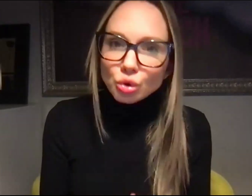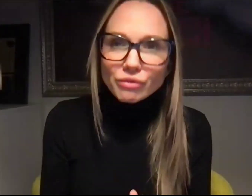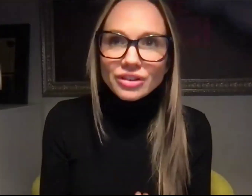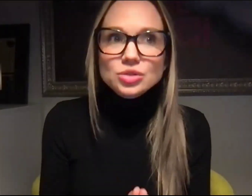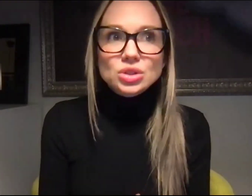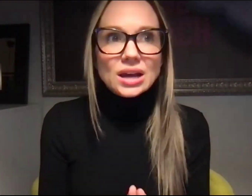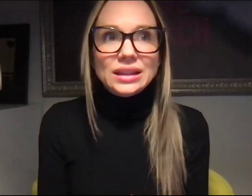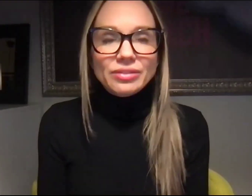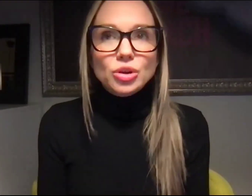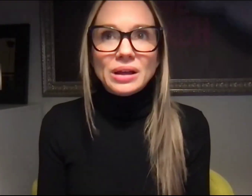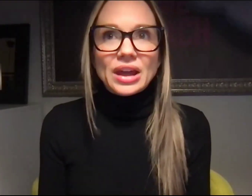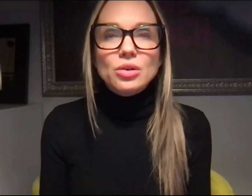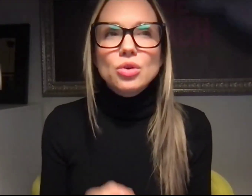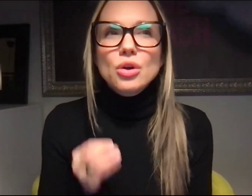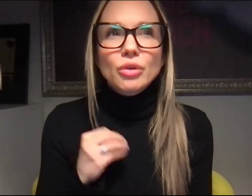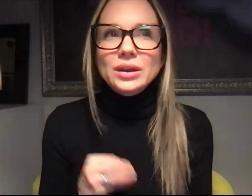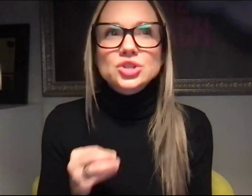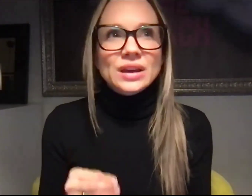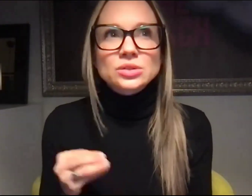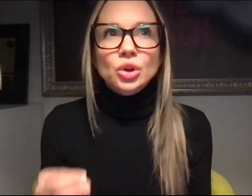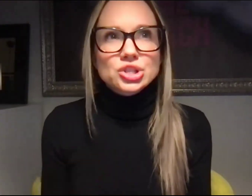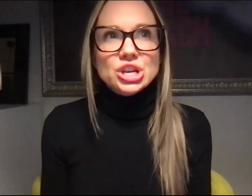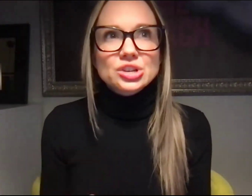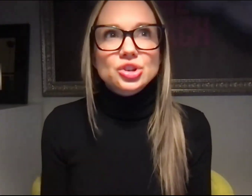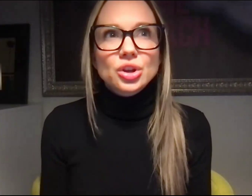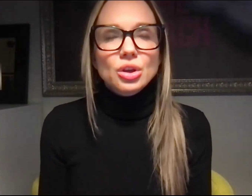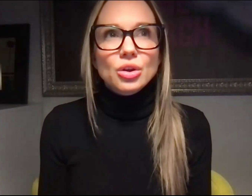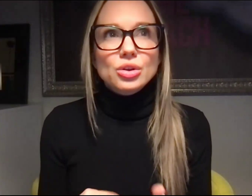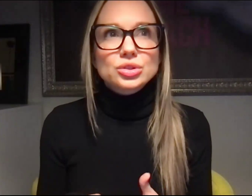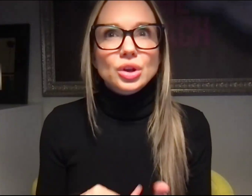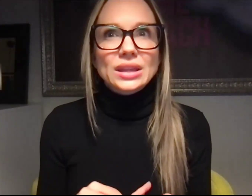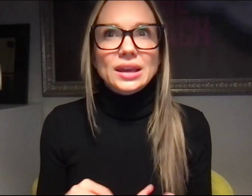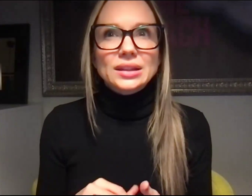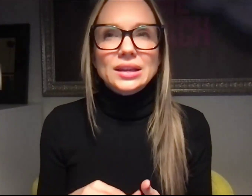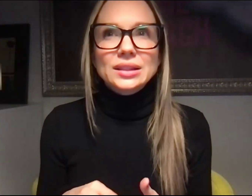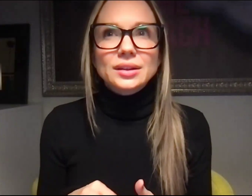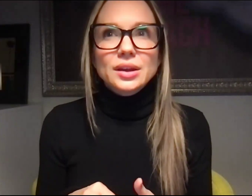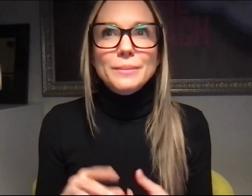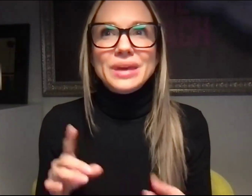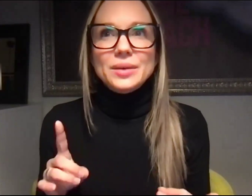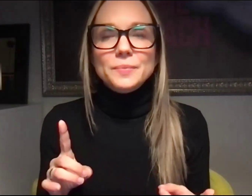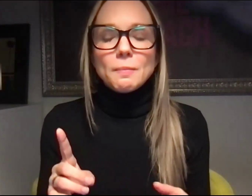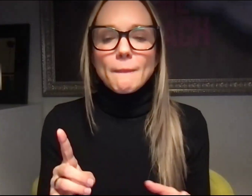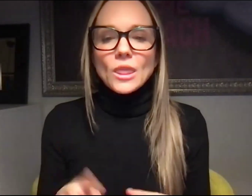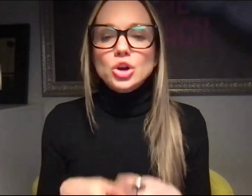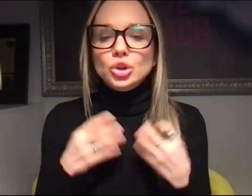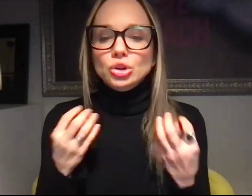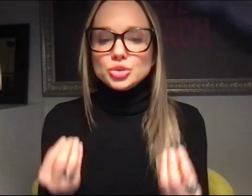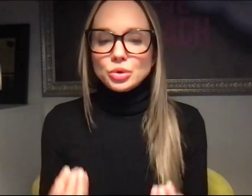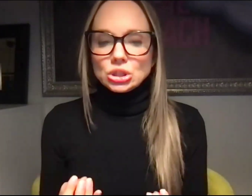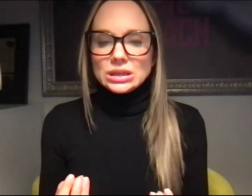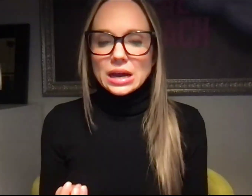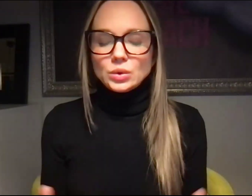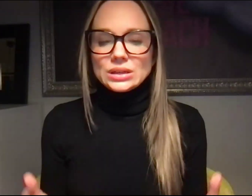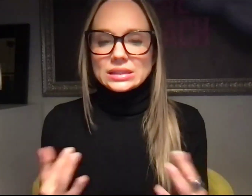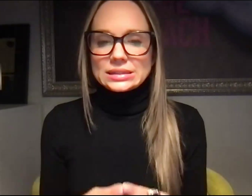donner, où trouver du 34 de pantalon, faudrait que je fasse une recherche sur Internet. Mais le truc